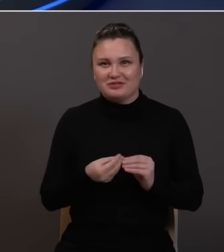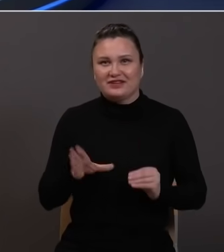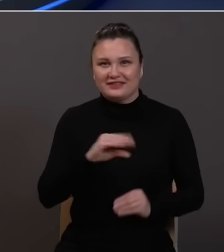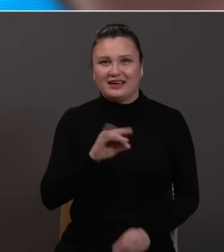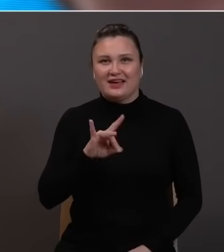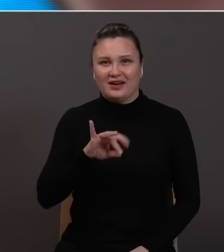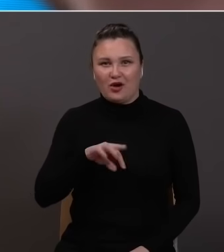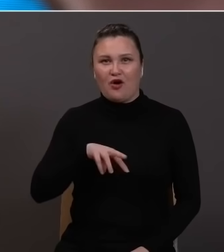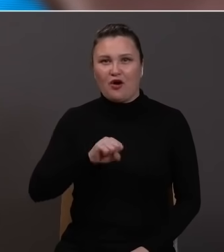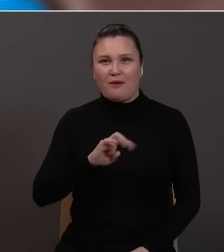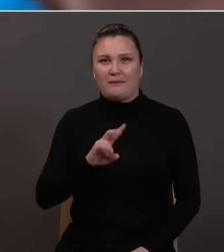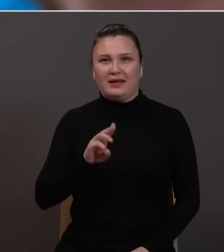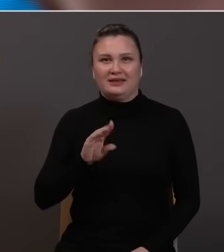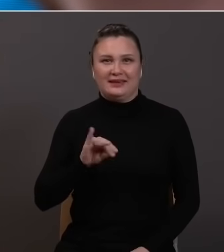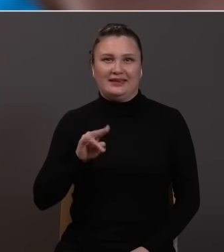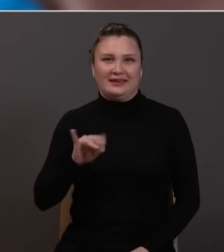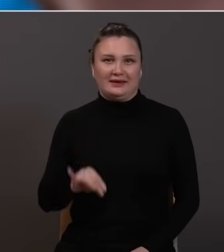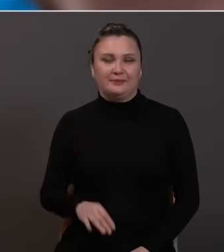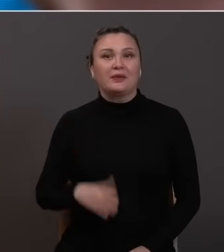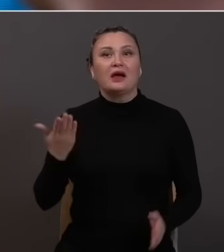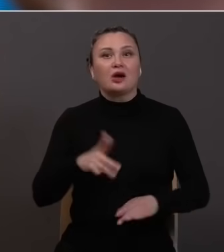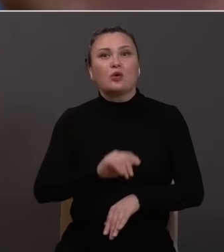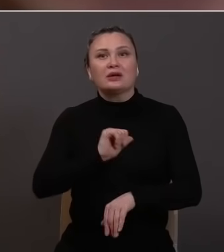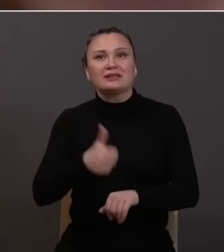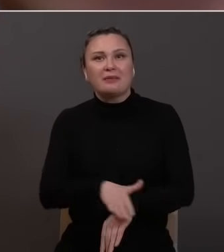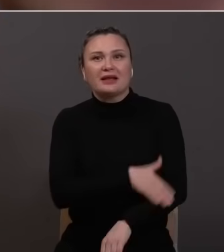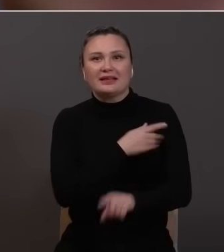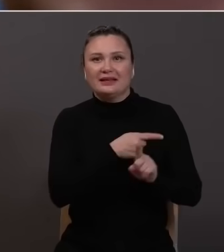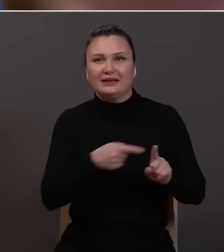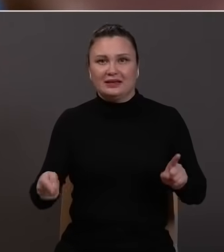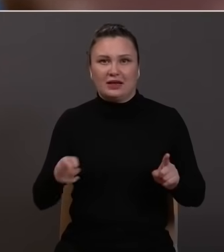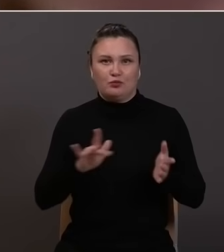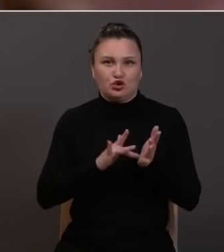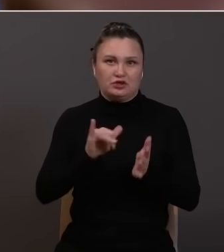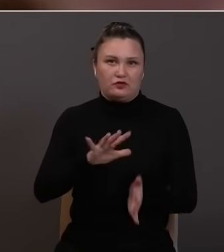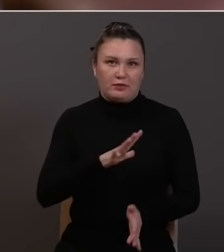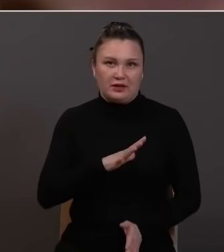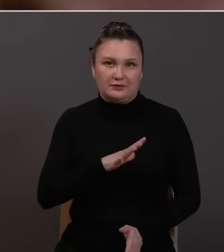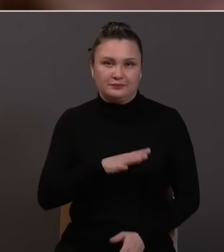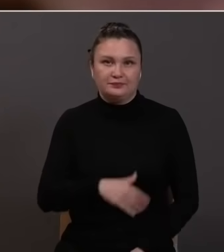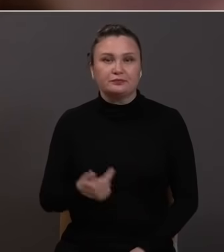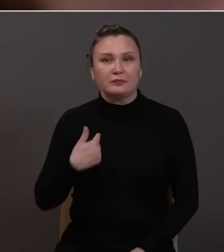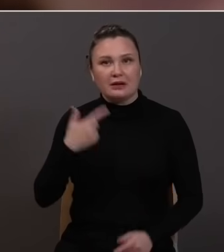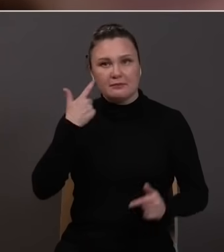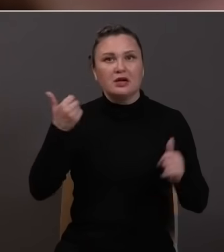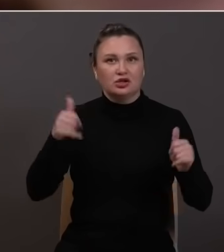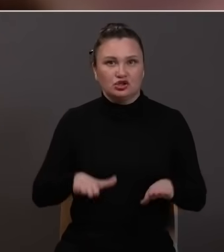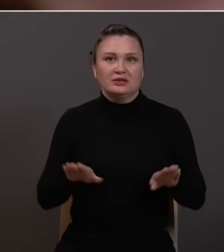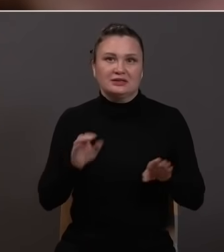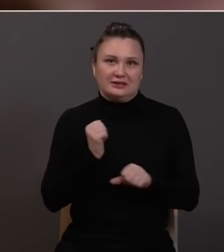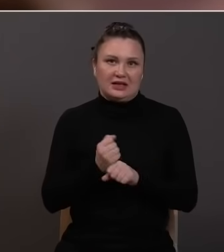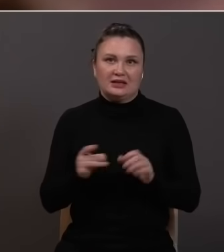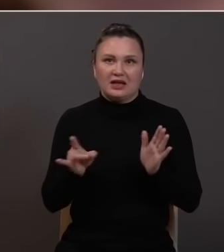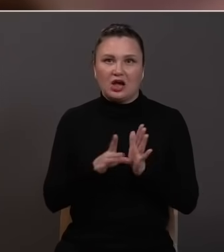А какое самое длительное путешествие у вас было? Сколько оно длилось? Это был тоже, мы решили сделать такой некий